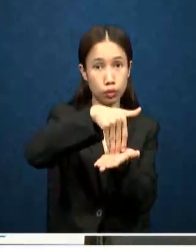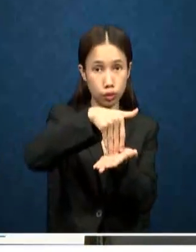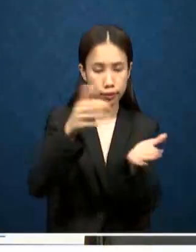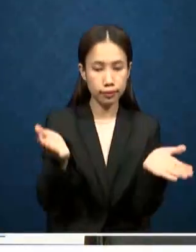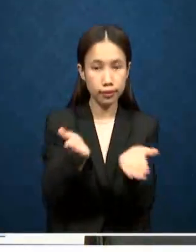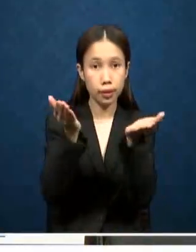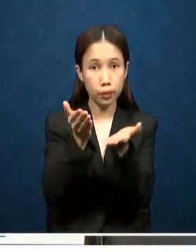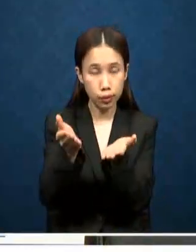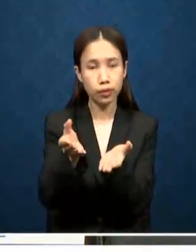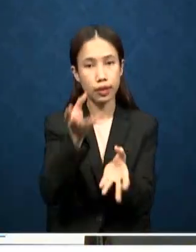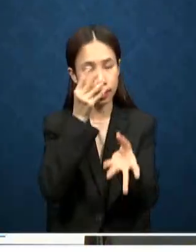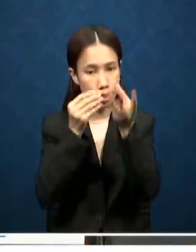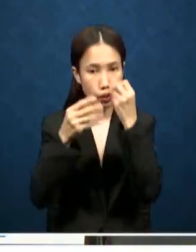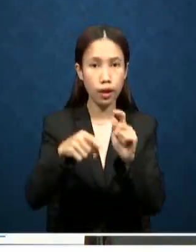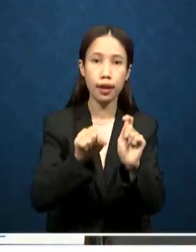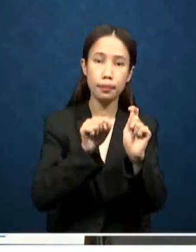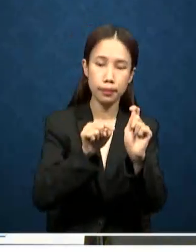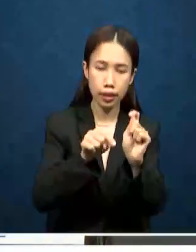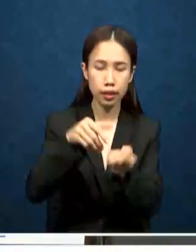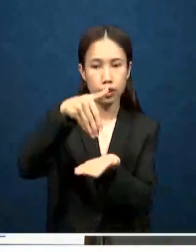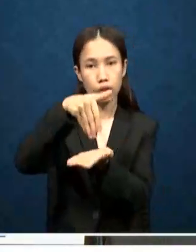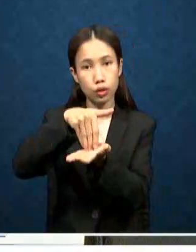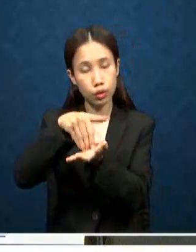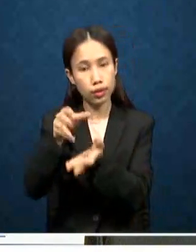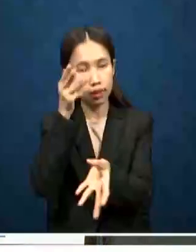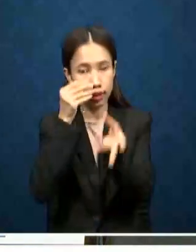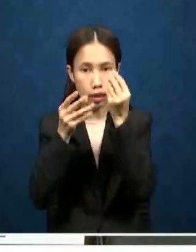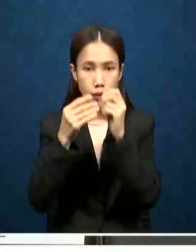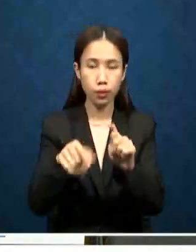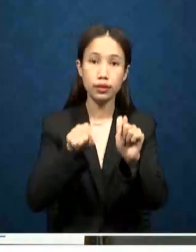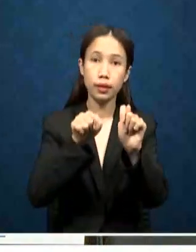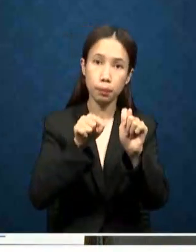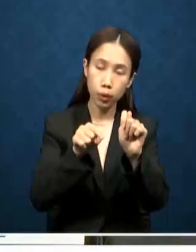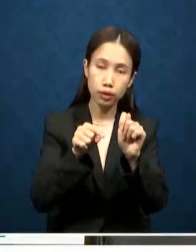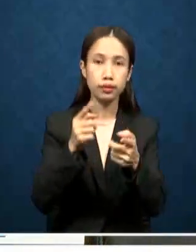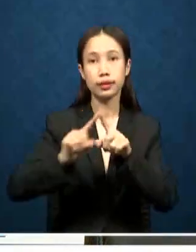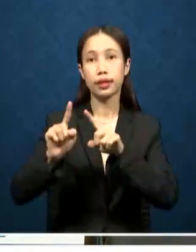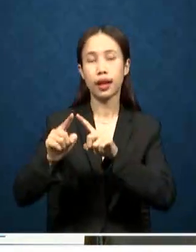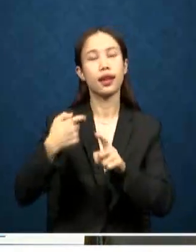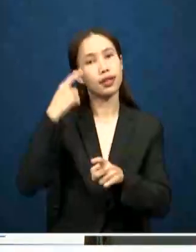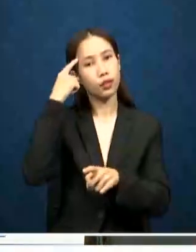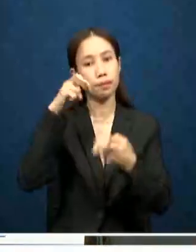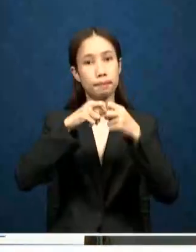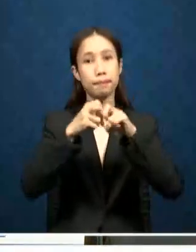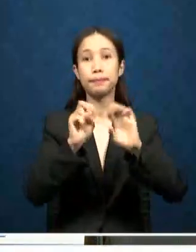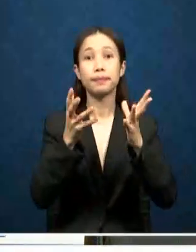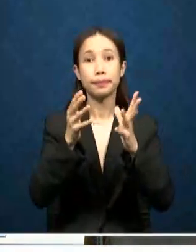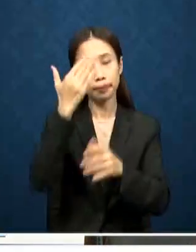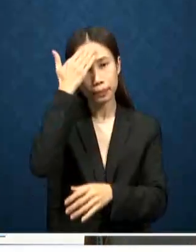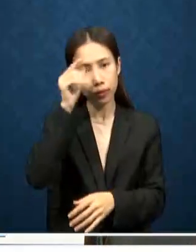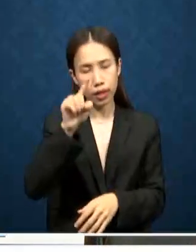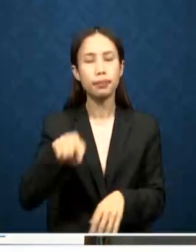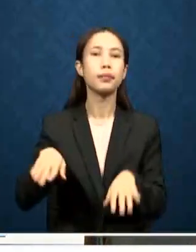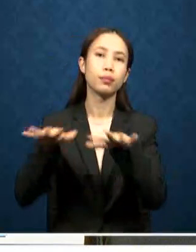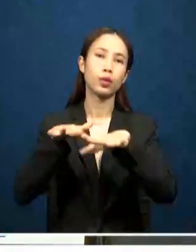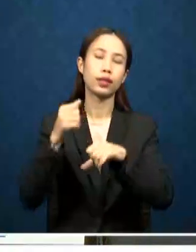เสริมการเรียนรู้อำเภอศูนย์การเรียนรู้ตำบลหรือแขวงอย่างนี้ไม่มีปัญหาครับเพราะเป็นปกติที่ทำมาอยู่